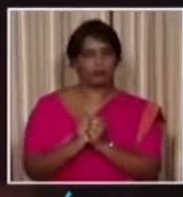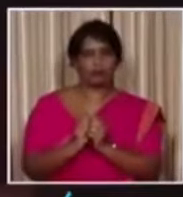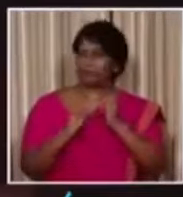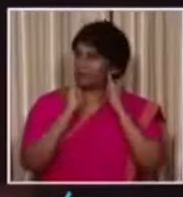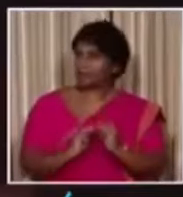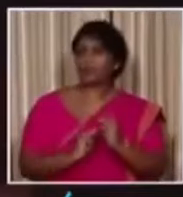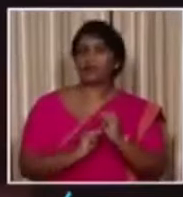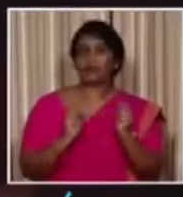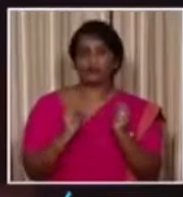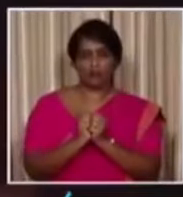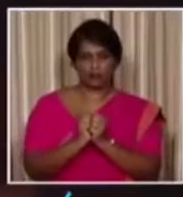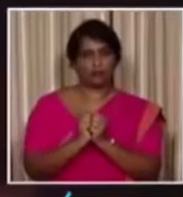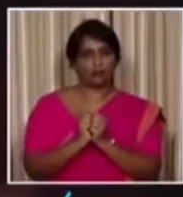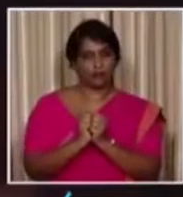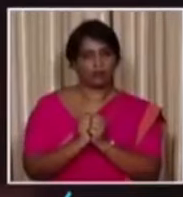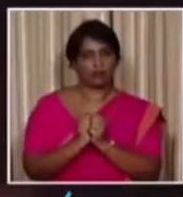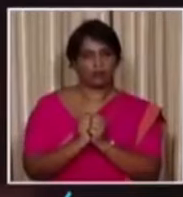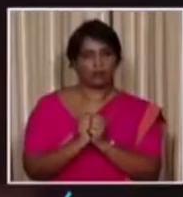නිඳිත ක්‍රියාවක්,